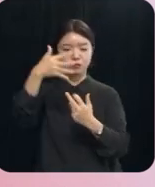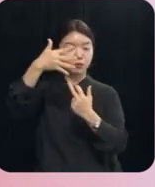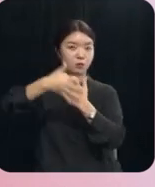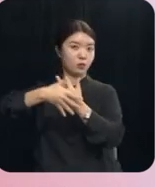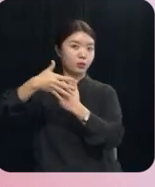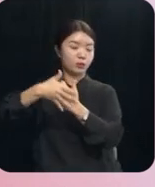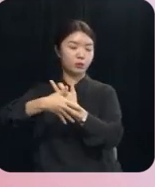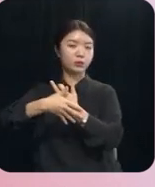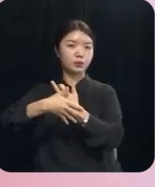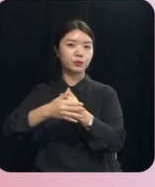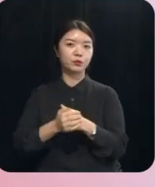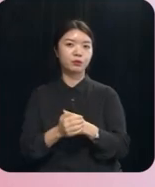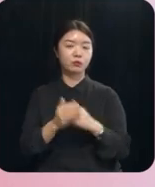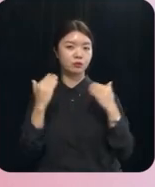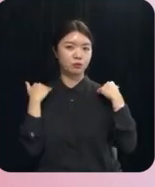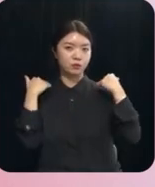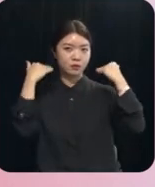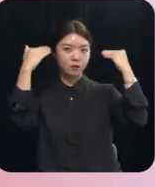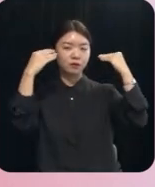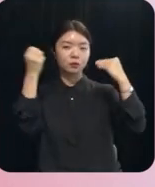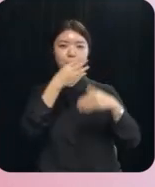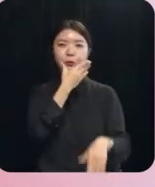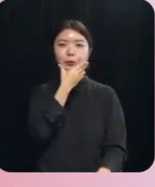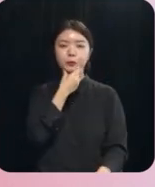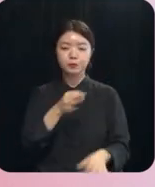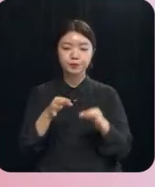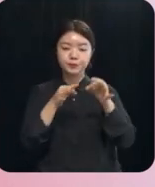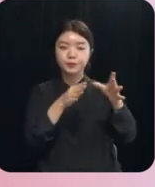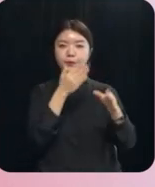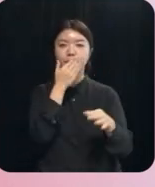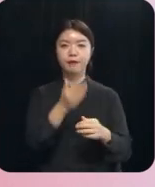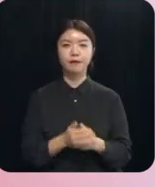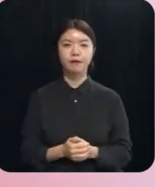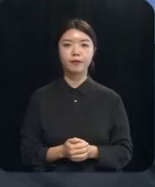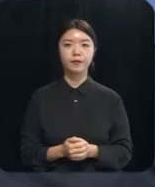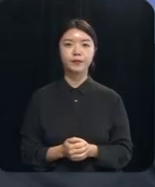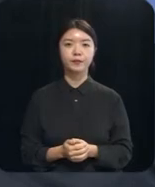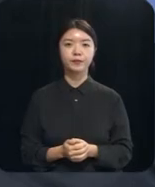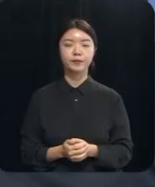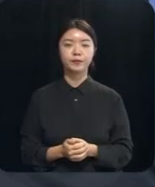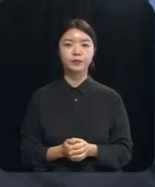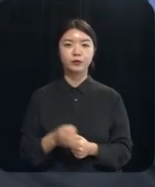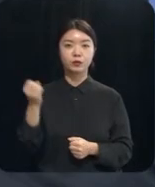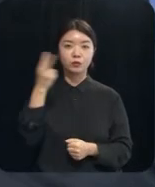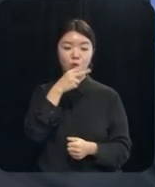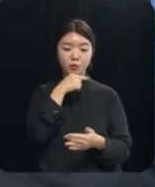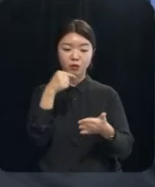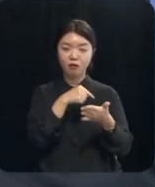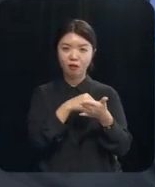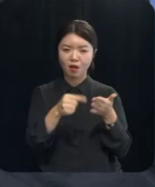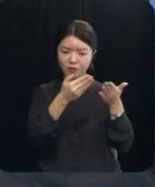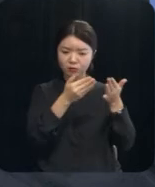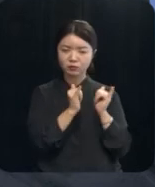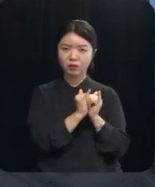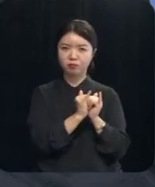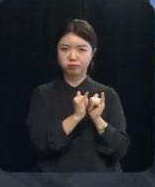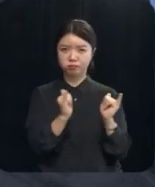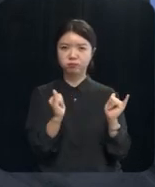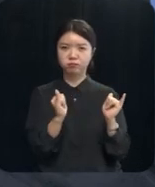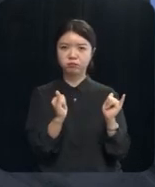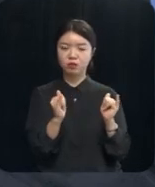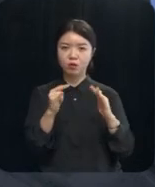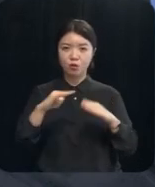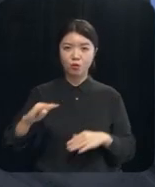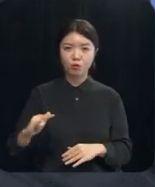서귀포의 성장과 그다음 복지에 투자할 수가 있습니다. 그리고 피해를 당한 분들은